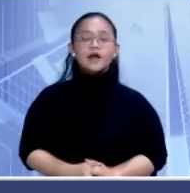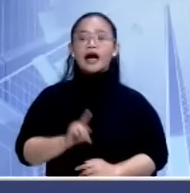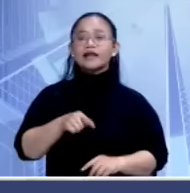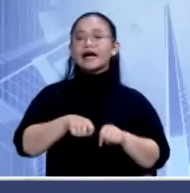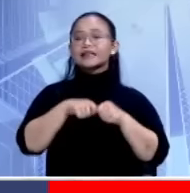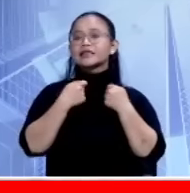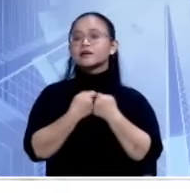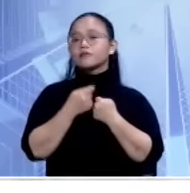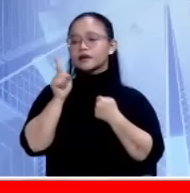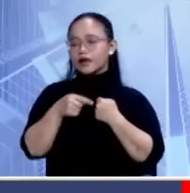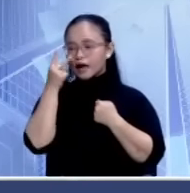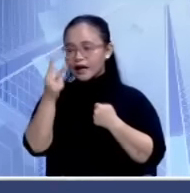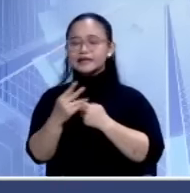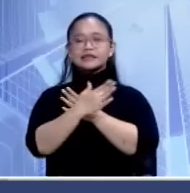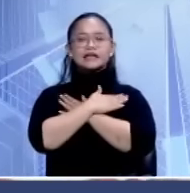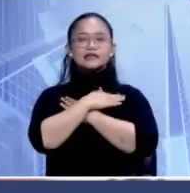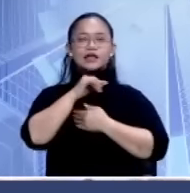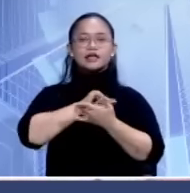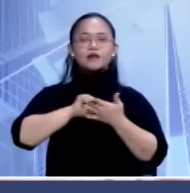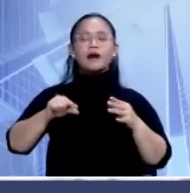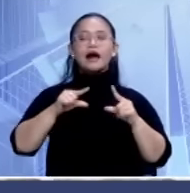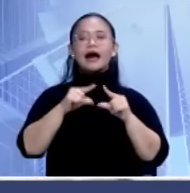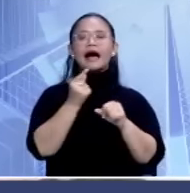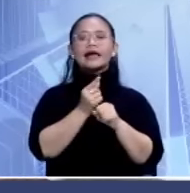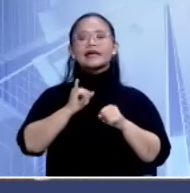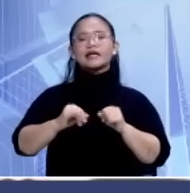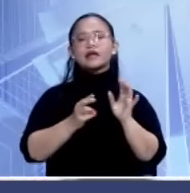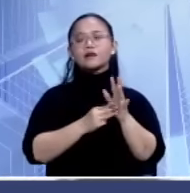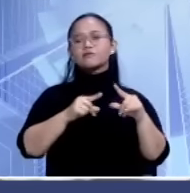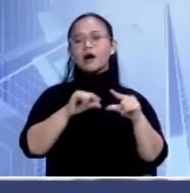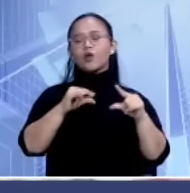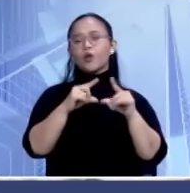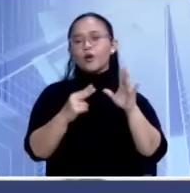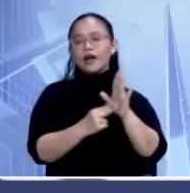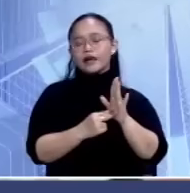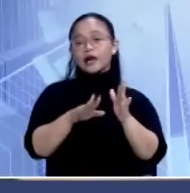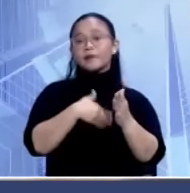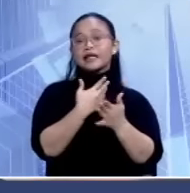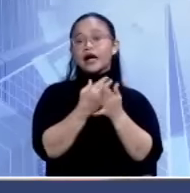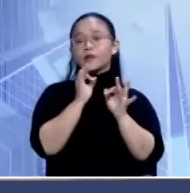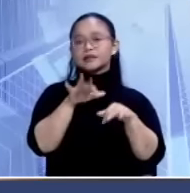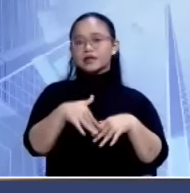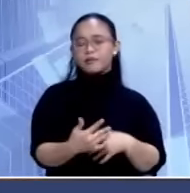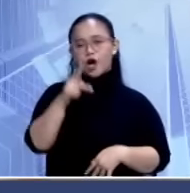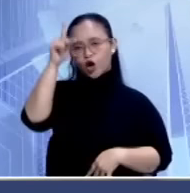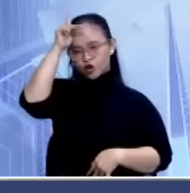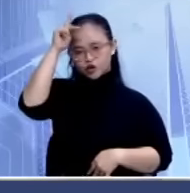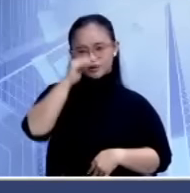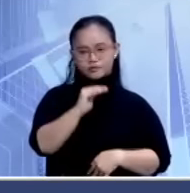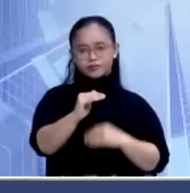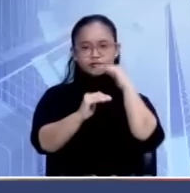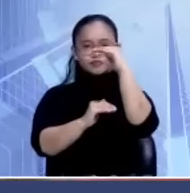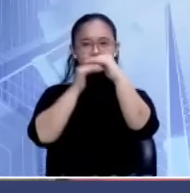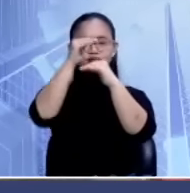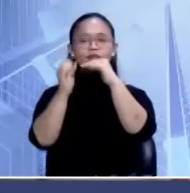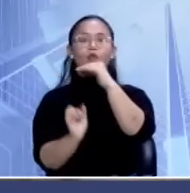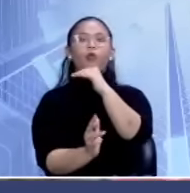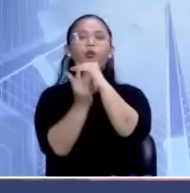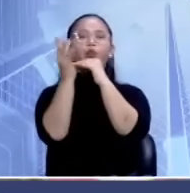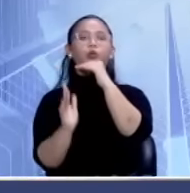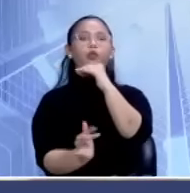Petugas mengevakuasi jasad Muhammad Agi Maulan, 21 tahun, yang tewas terjebak api dalam kebakaran rumah kos di Jalan Utama